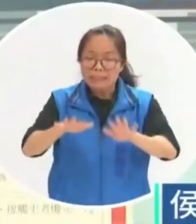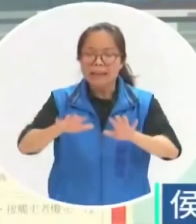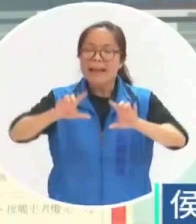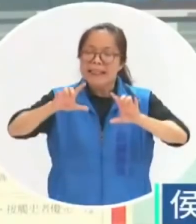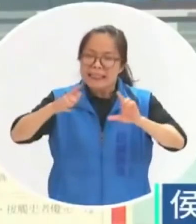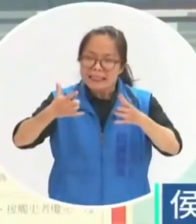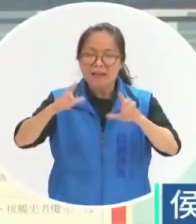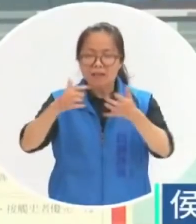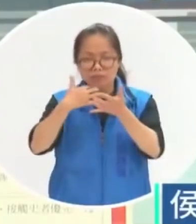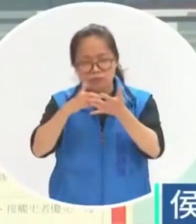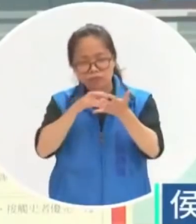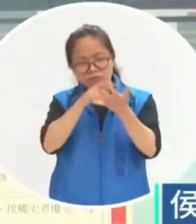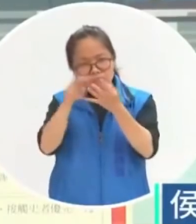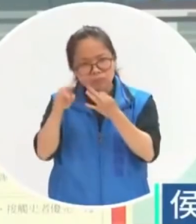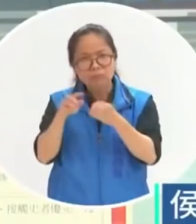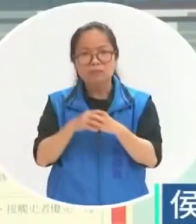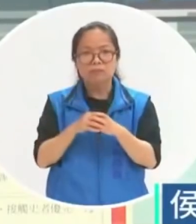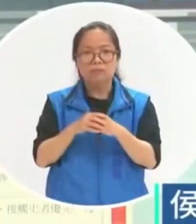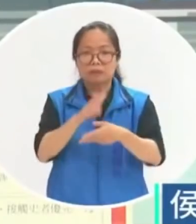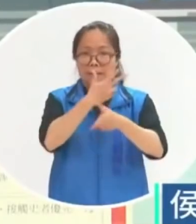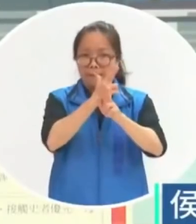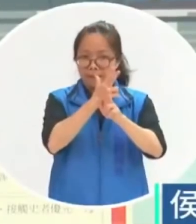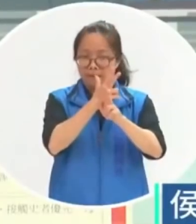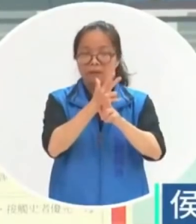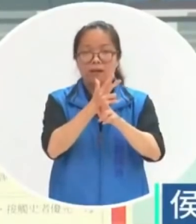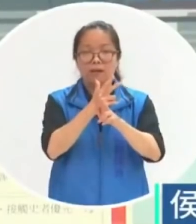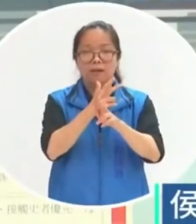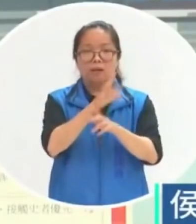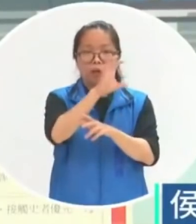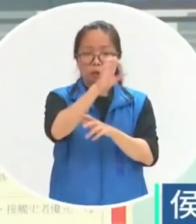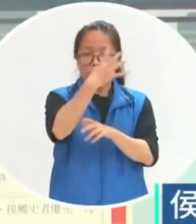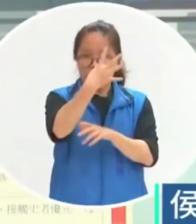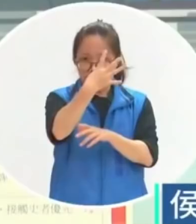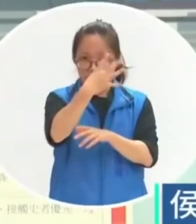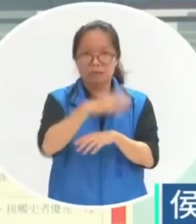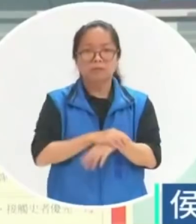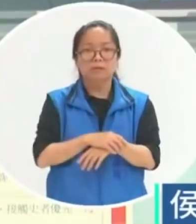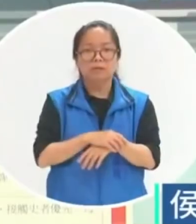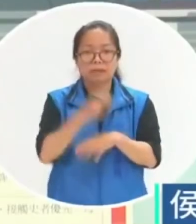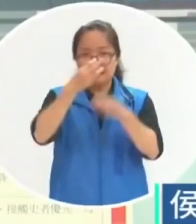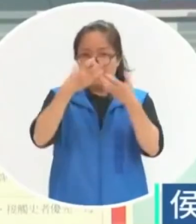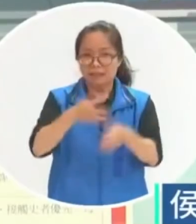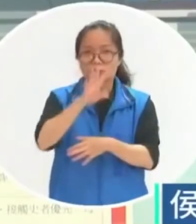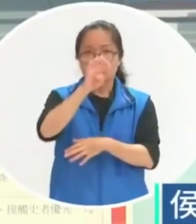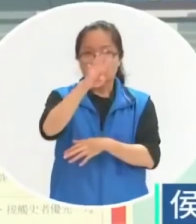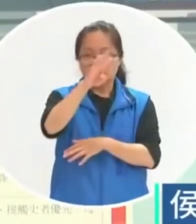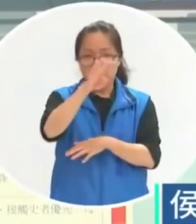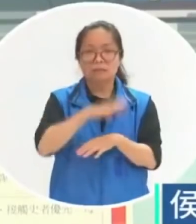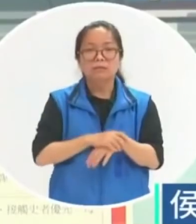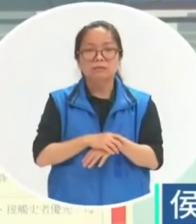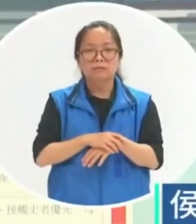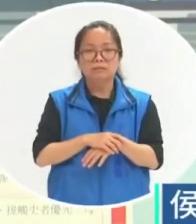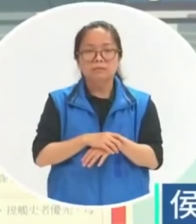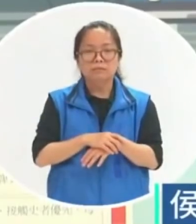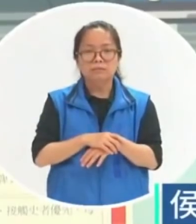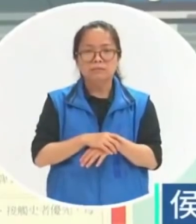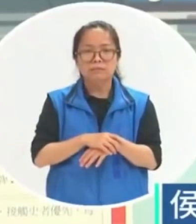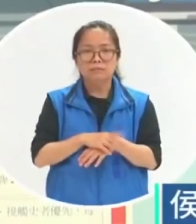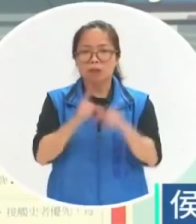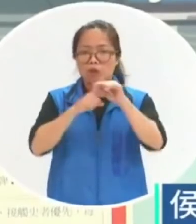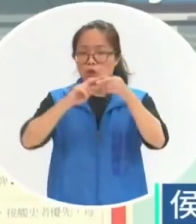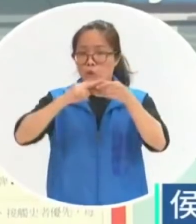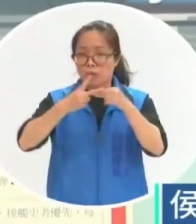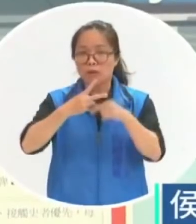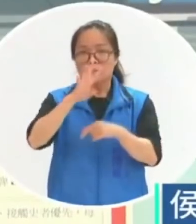微概估了一下，板桥94个，三重44个，中